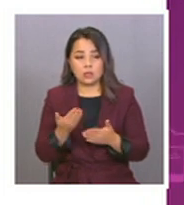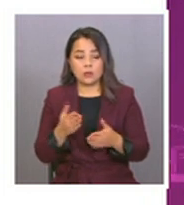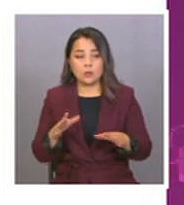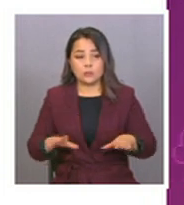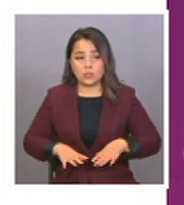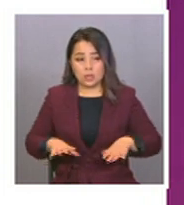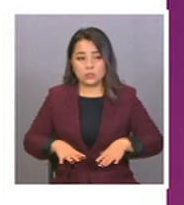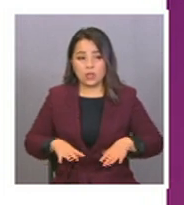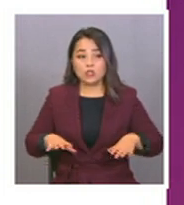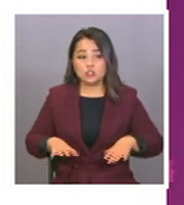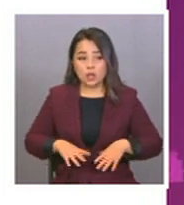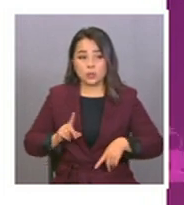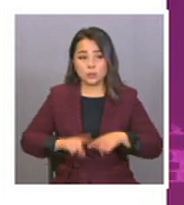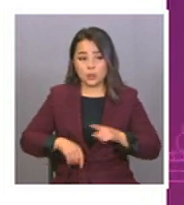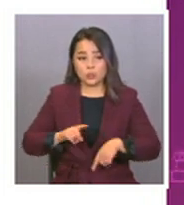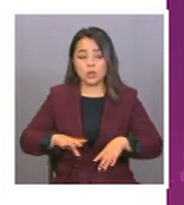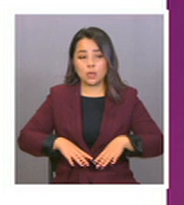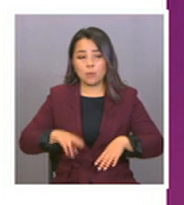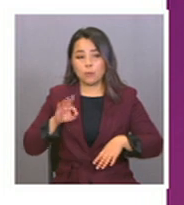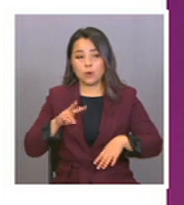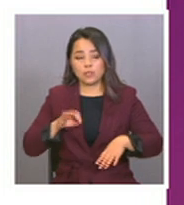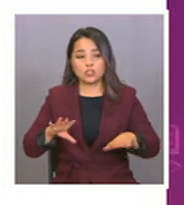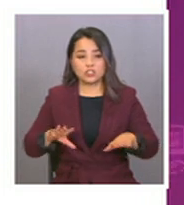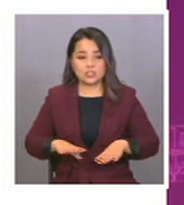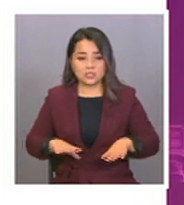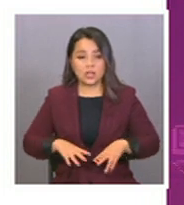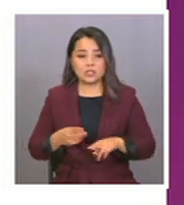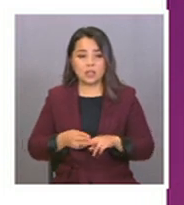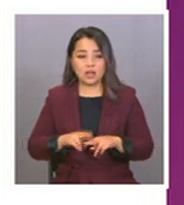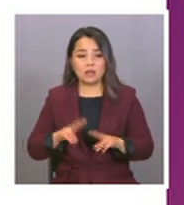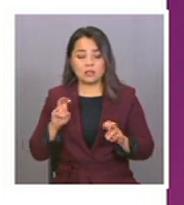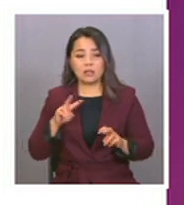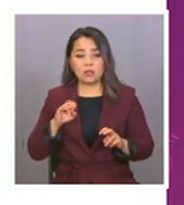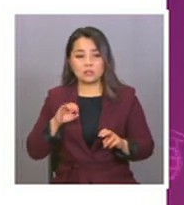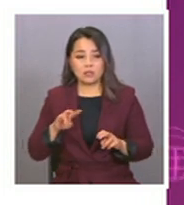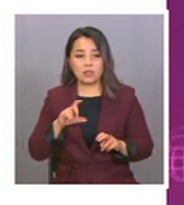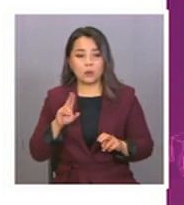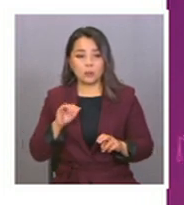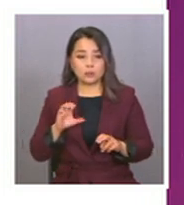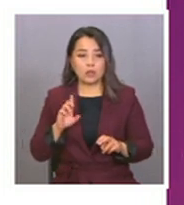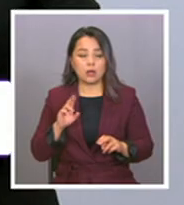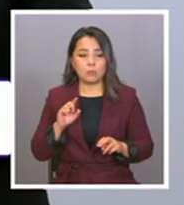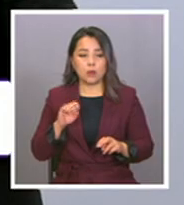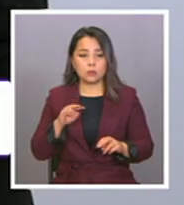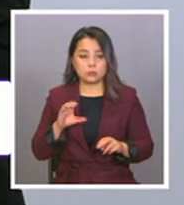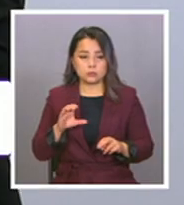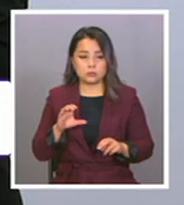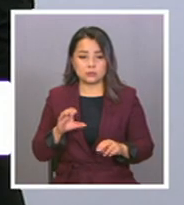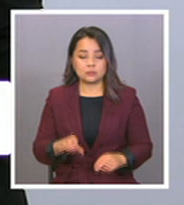туысы, жылқы, түрі пони жылқысы. Латынша атауы Equus caballus.